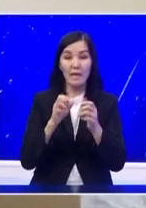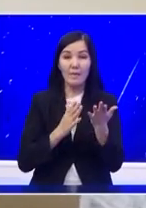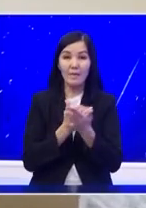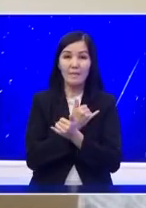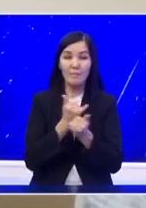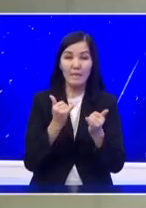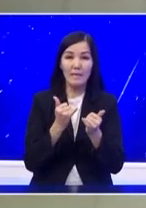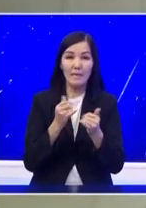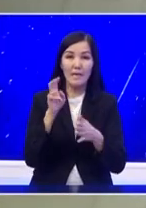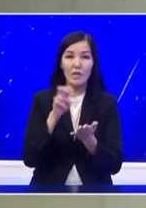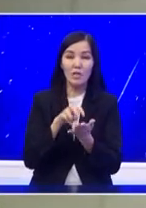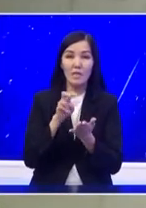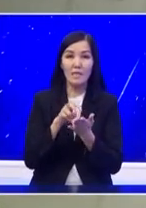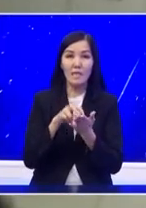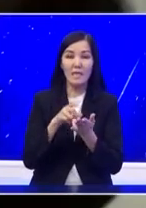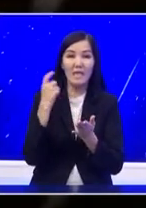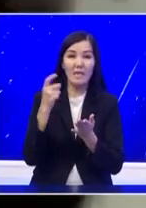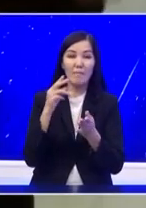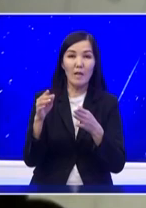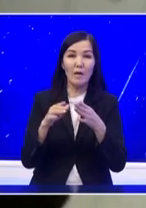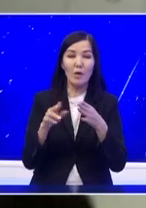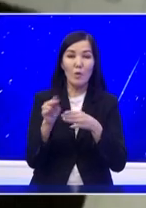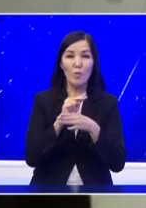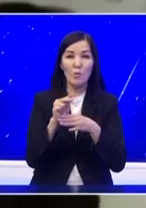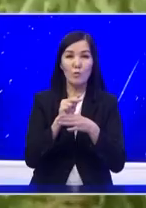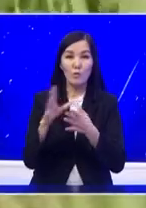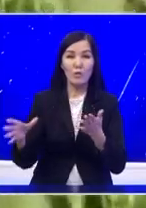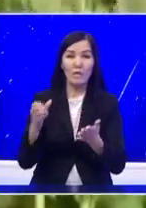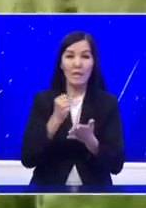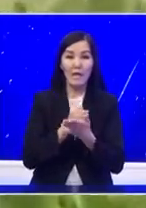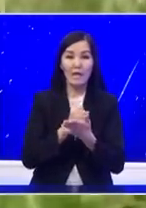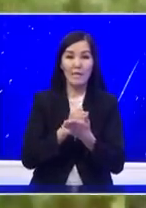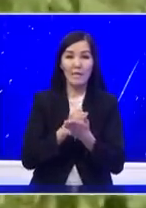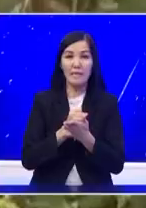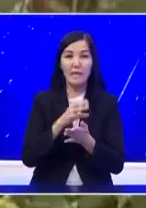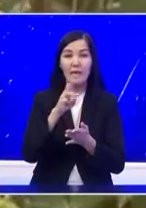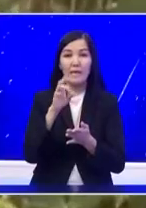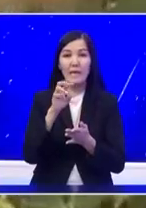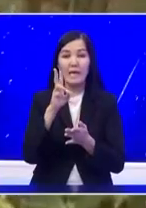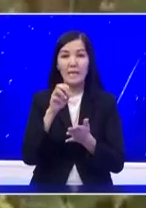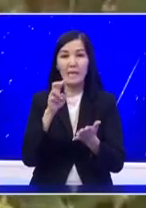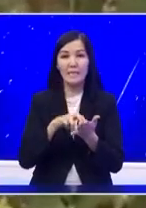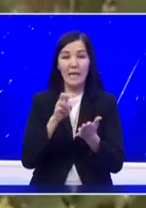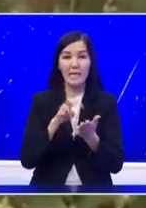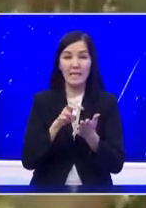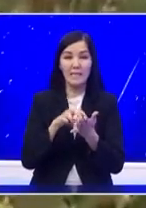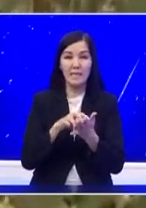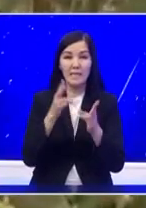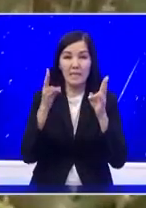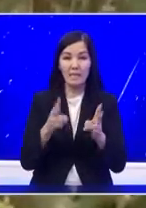қызметкерлер шегірткелерге қарсы химиялық өңдеу шараларын тағайындайды. Айта кетейік, Кения зиянкестердің шабуылынан зардап шегіп